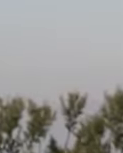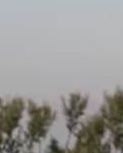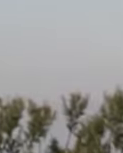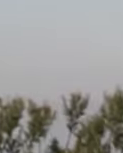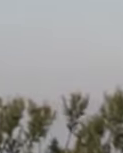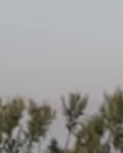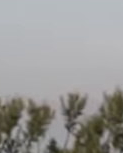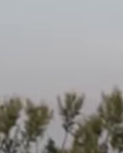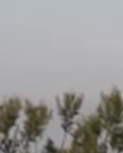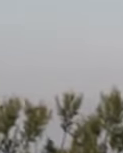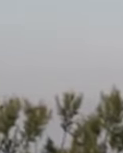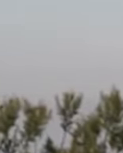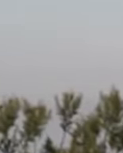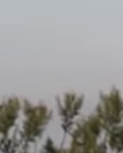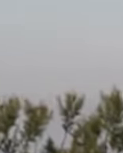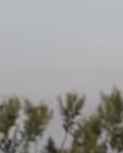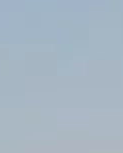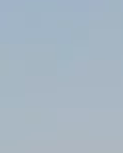Bethu nawo.